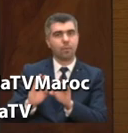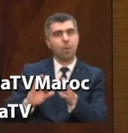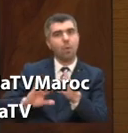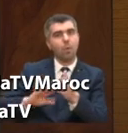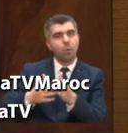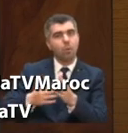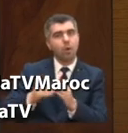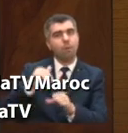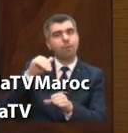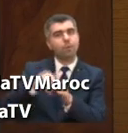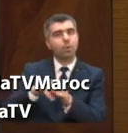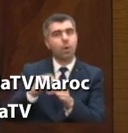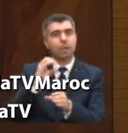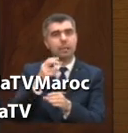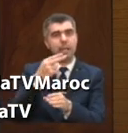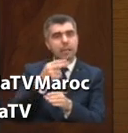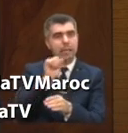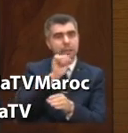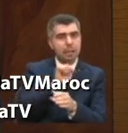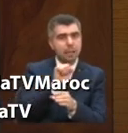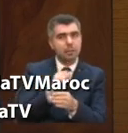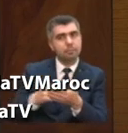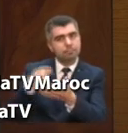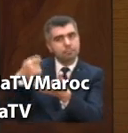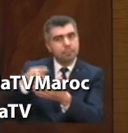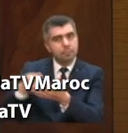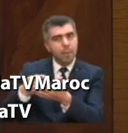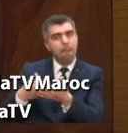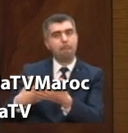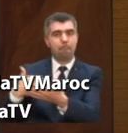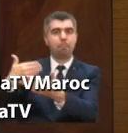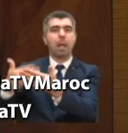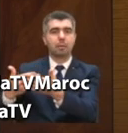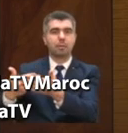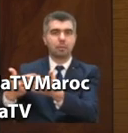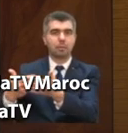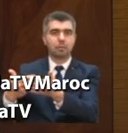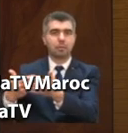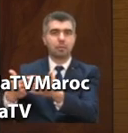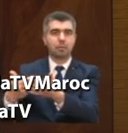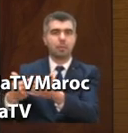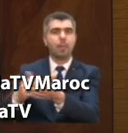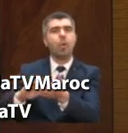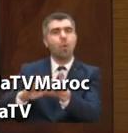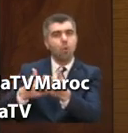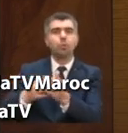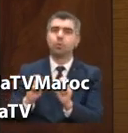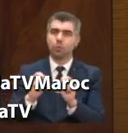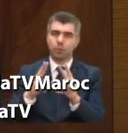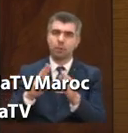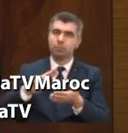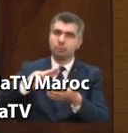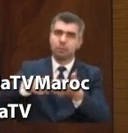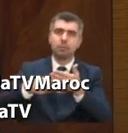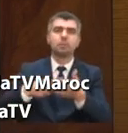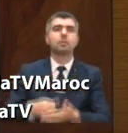ديالهم على الصندوق الوطني للضمان الاجتماعي من اشتراكات وغيرها الى ما بعد الازمه. رحلنا جميعها الى ما بعد الازمه، وخدينا